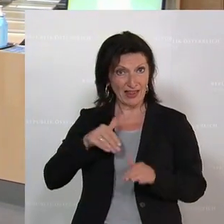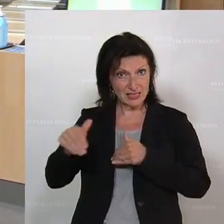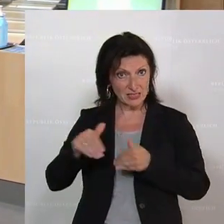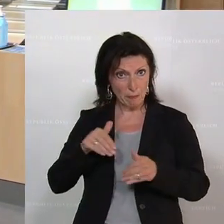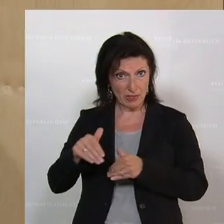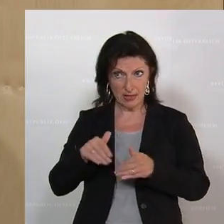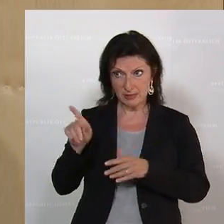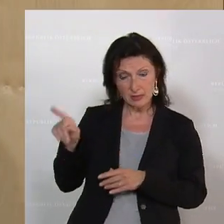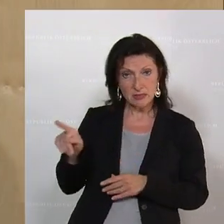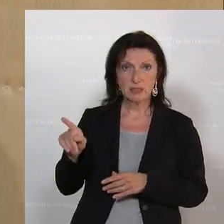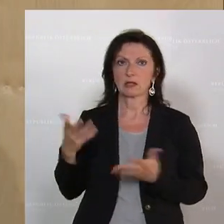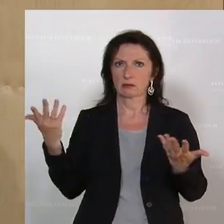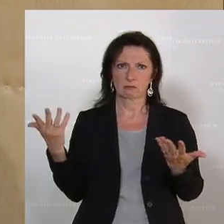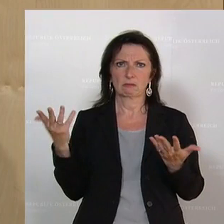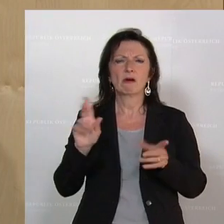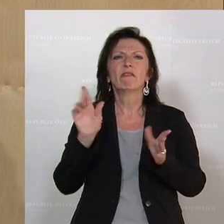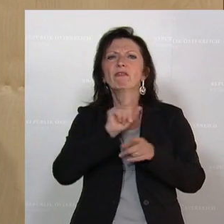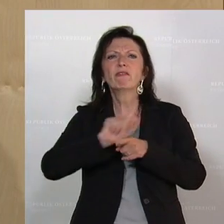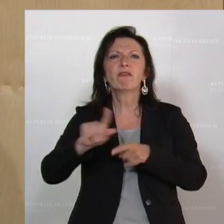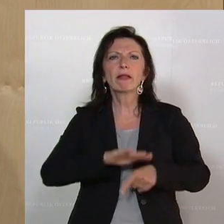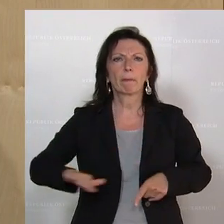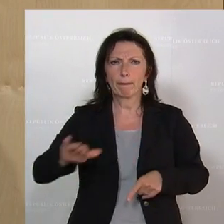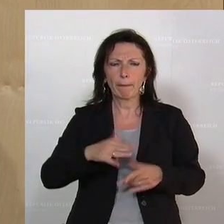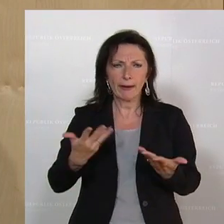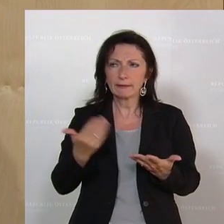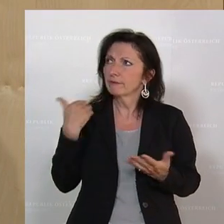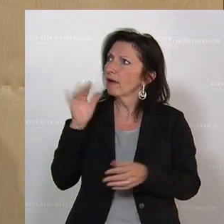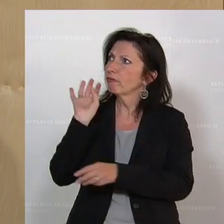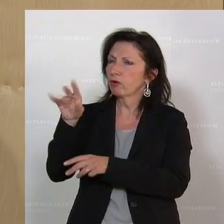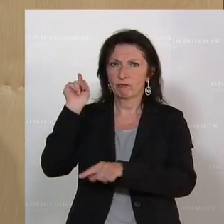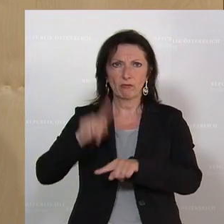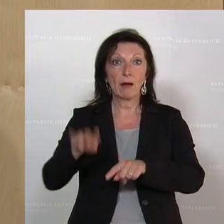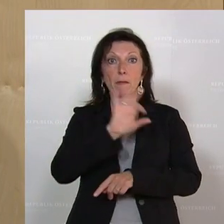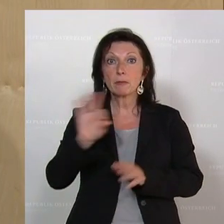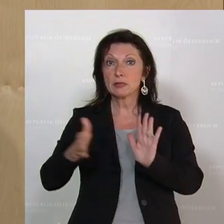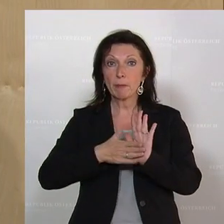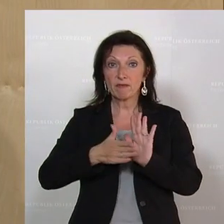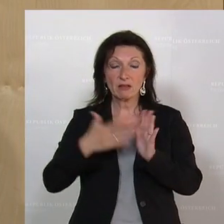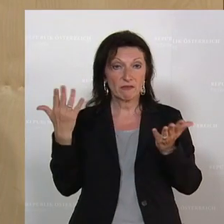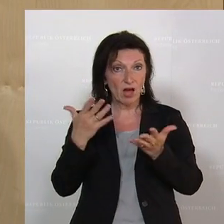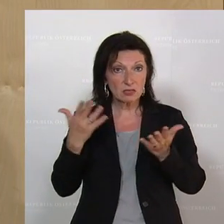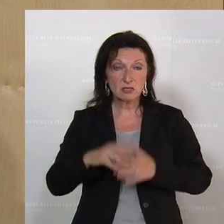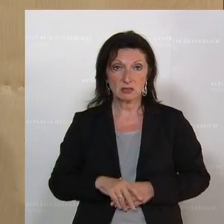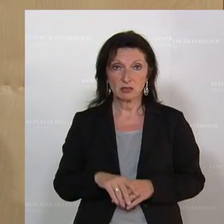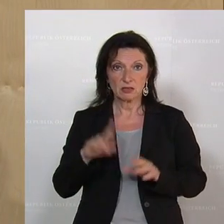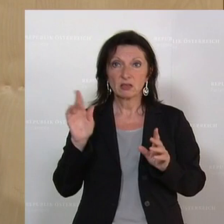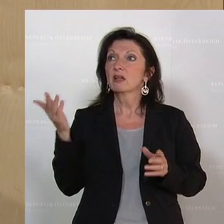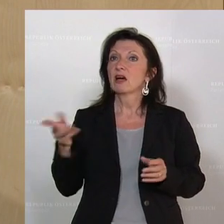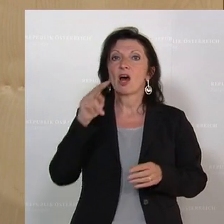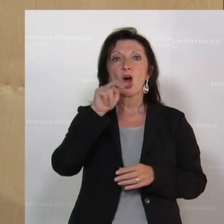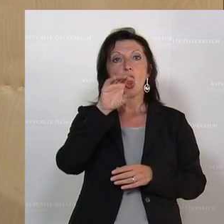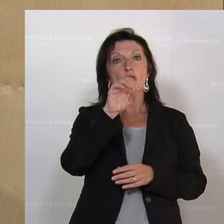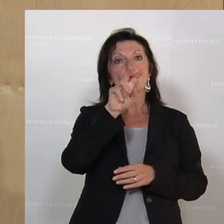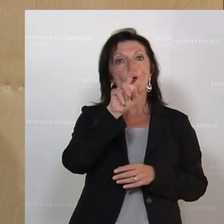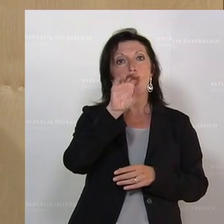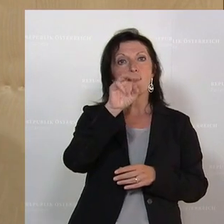Zusammenhang erhoben werden, entbehren jeder Grundlage und sind falsch. Bester Beweis dafür ist, dass es keine Spende der